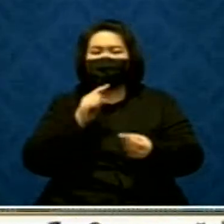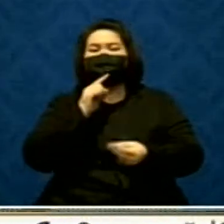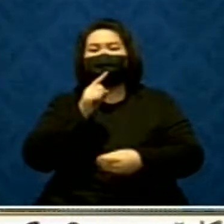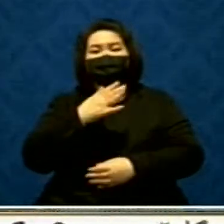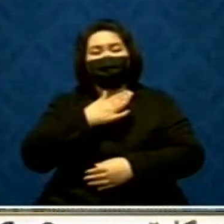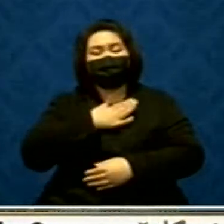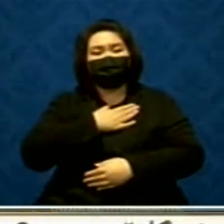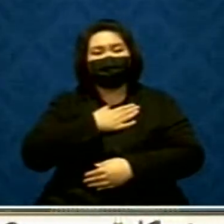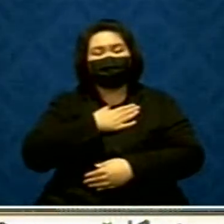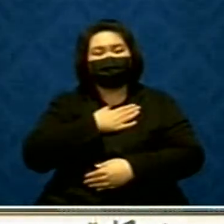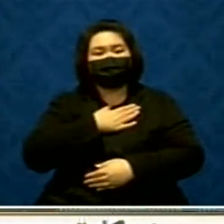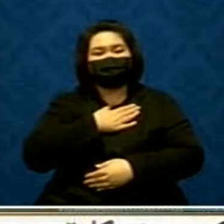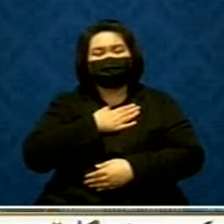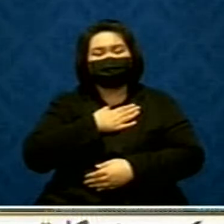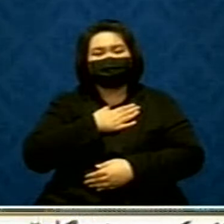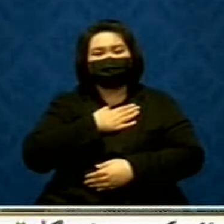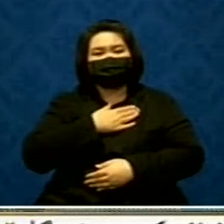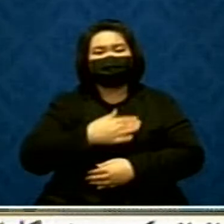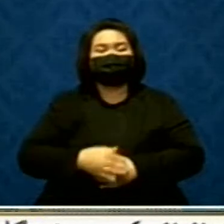ยไป